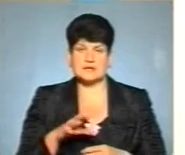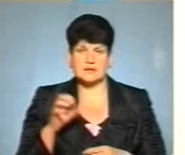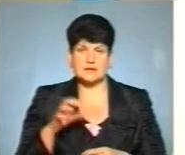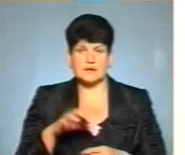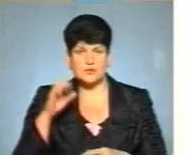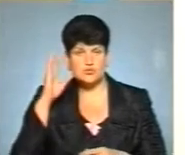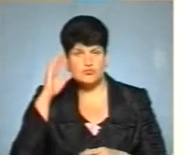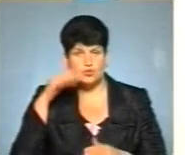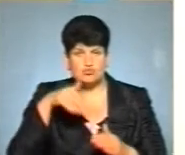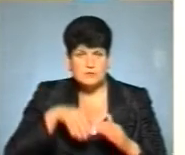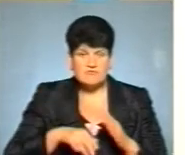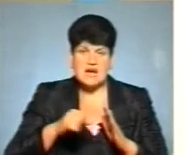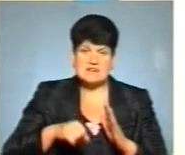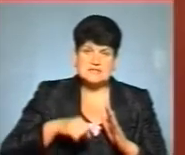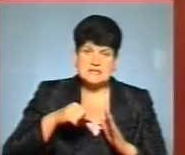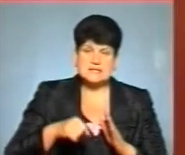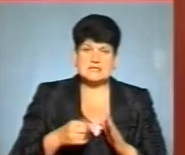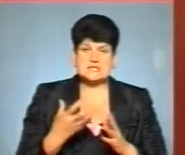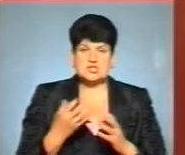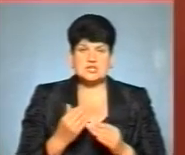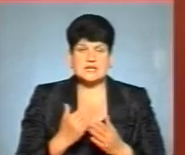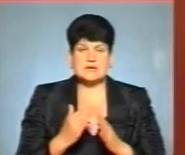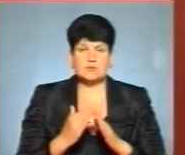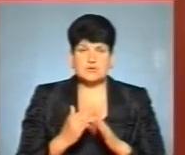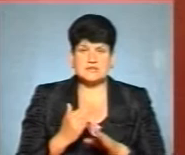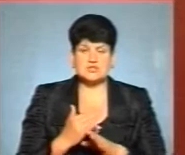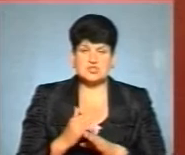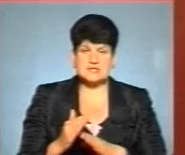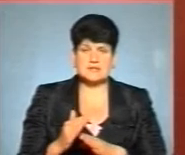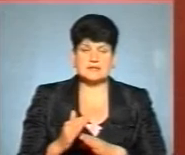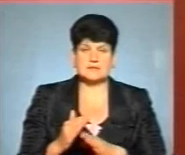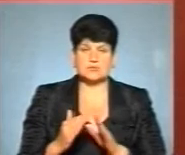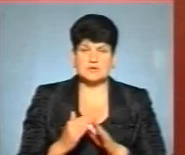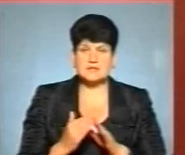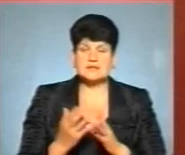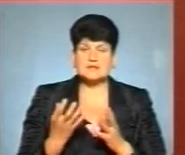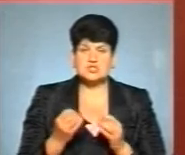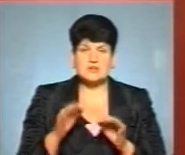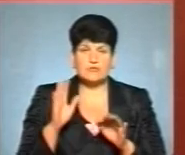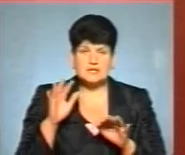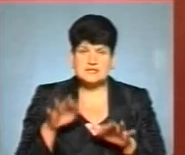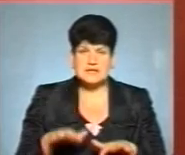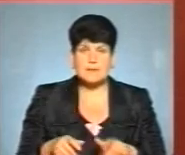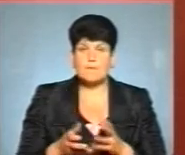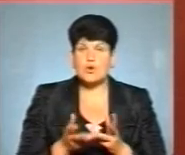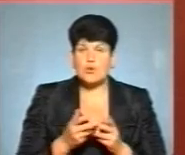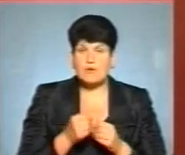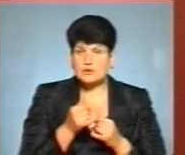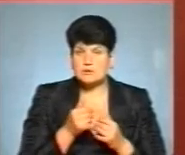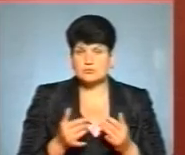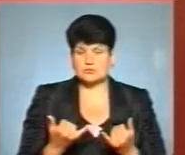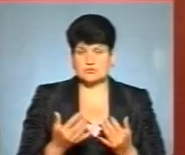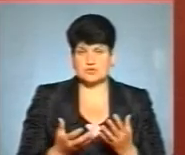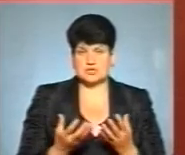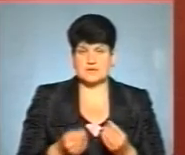з підвалів, з керниць. І ми ще є ще будинки, частина, наприклад, будинків, де ще вода не зійшла, і порахувати збитки є неможливо на сьогоднішній